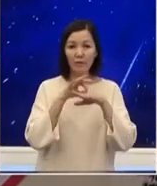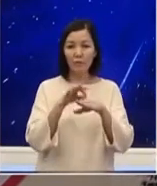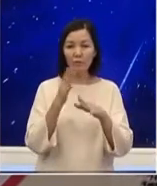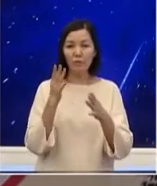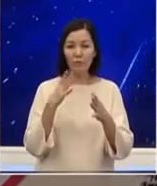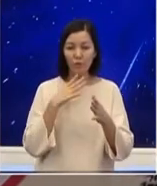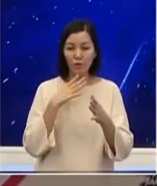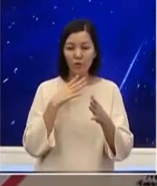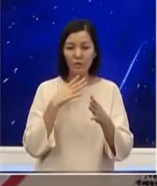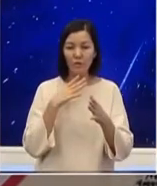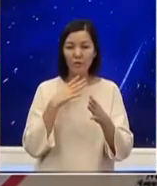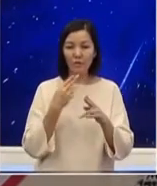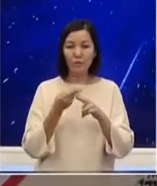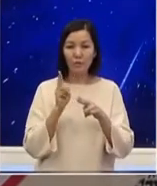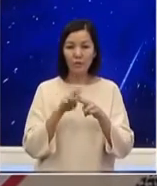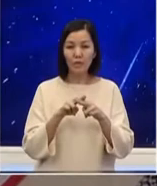форматта өтіп отырғаны.